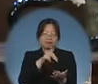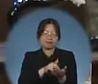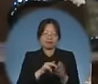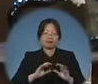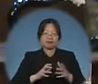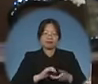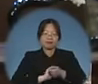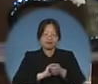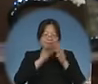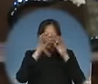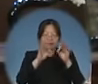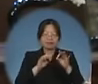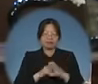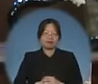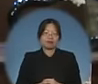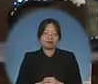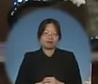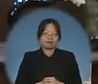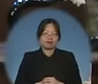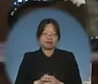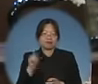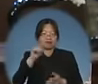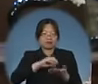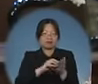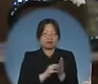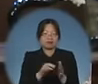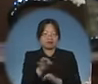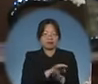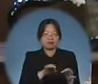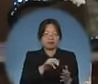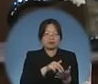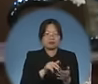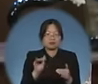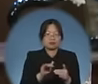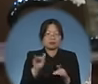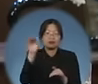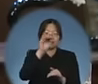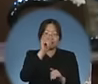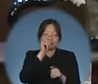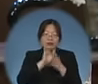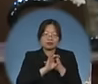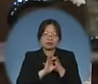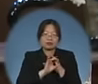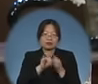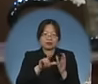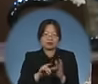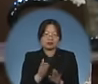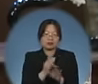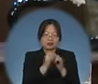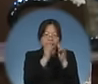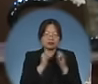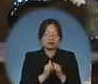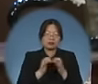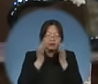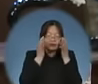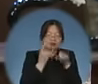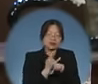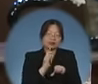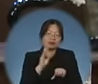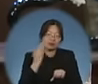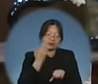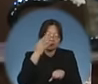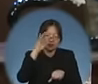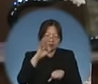국가적 단위로 본다면 어느 정도 경제적 수준이 올라가면 그때부터 그 사회가 노력해야 할